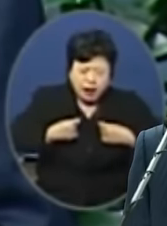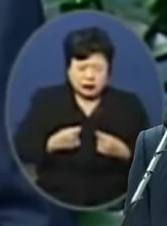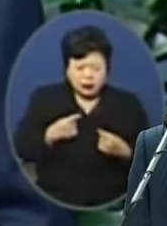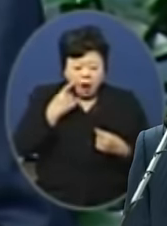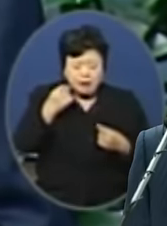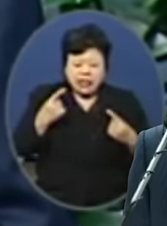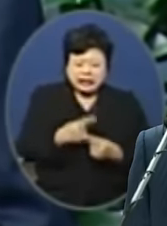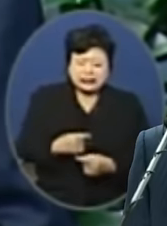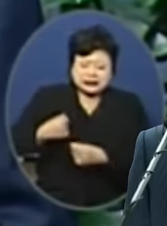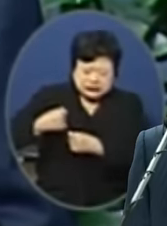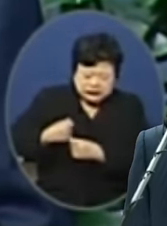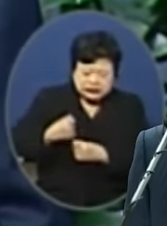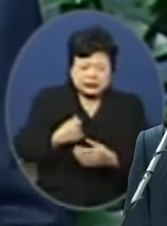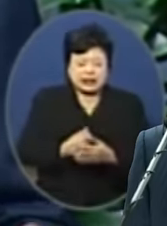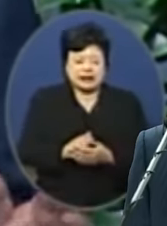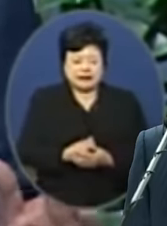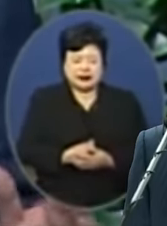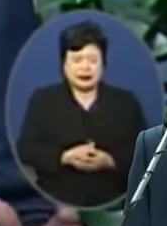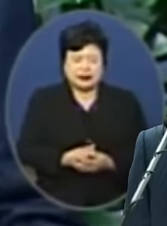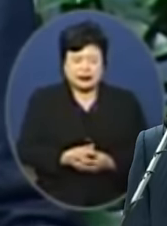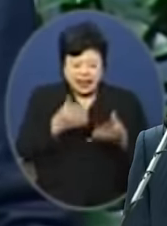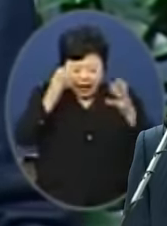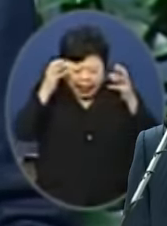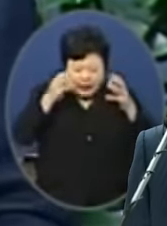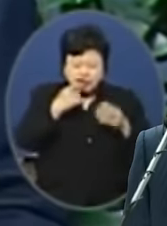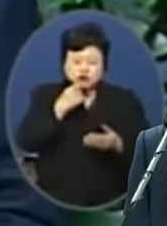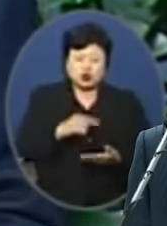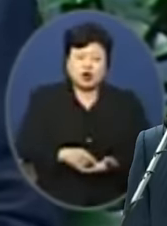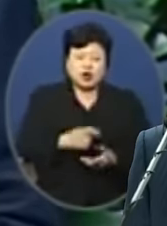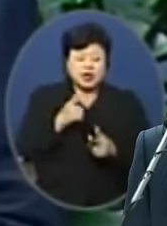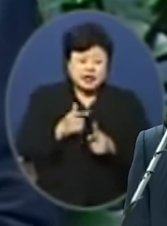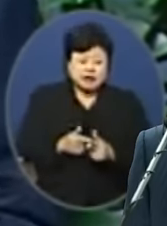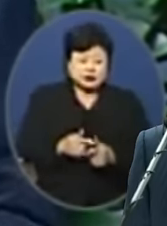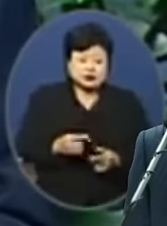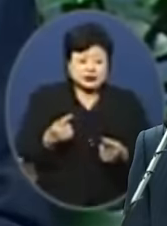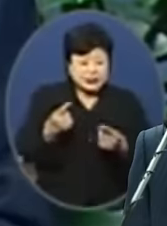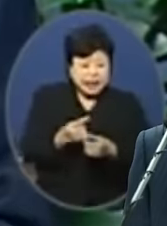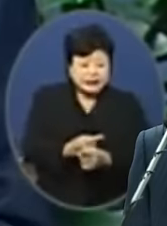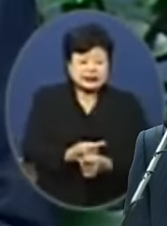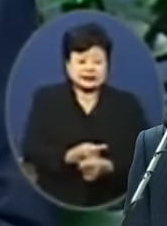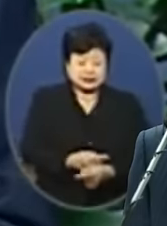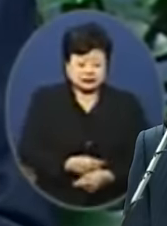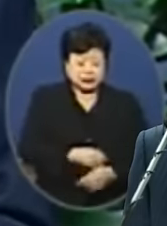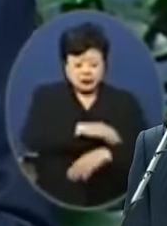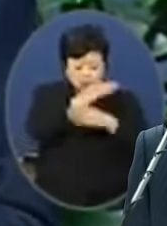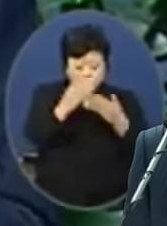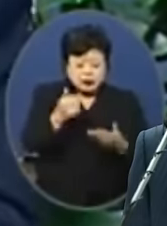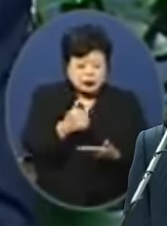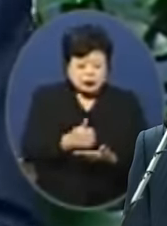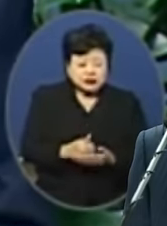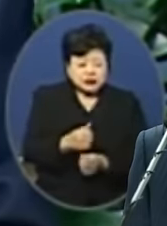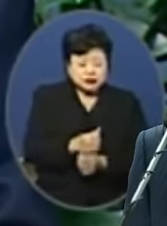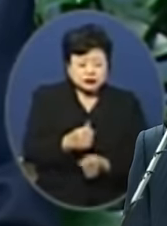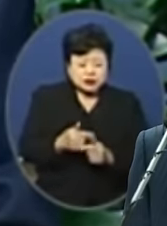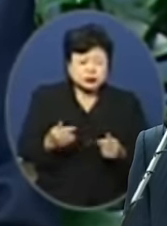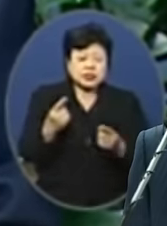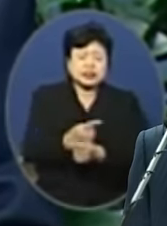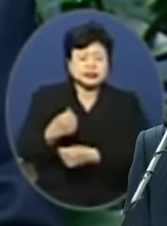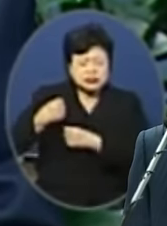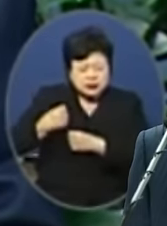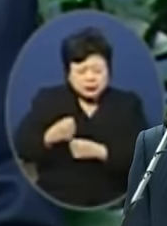있기 때문에 여러분 예수님은 십자가에서 우리 대신하여 우리가 짊어질 모든 짐을 다 짊어졌던